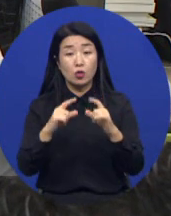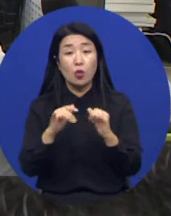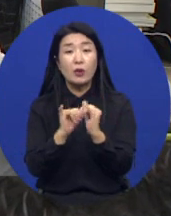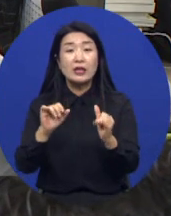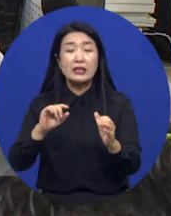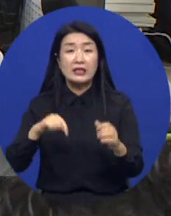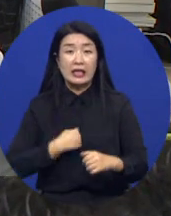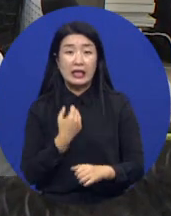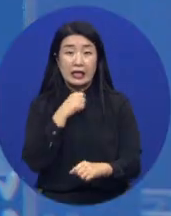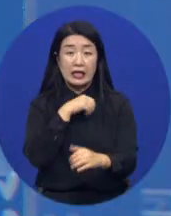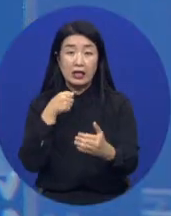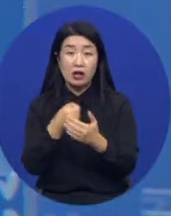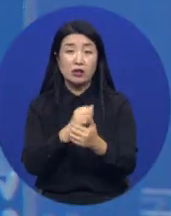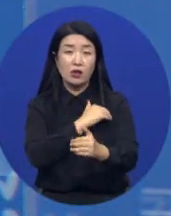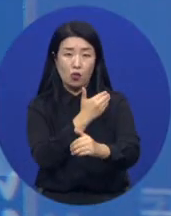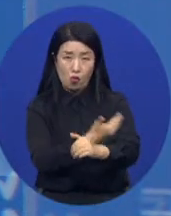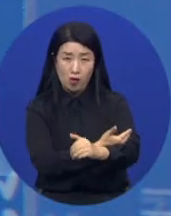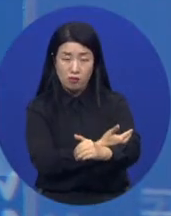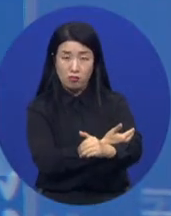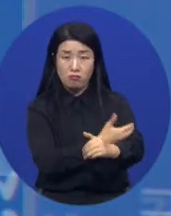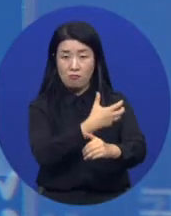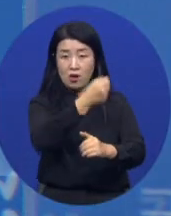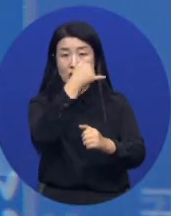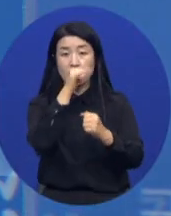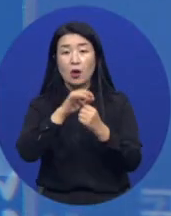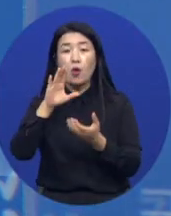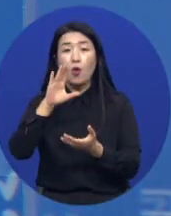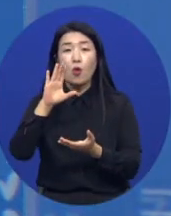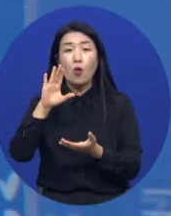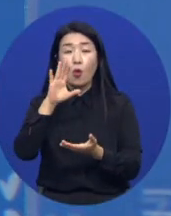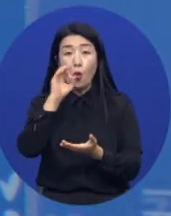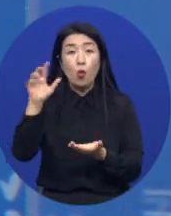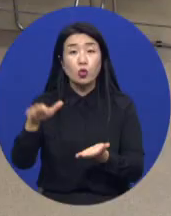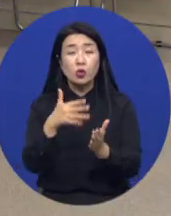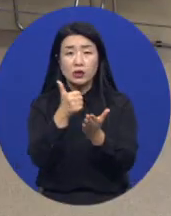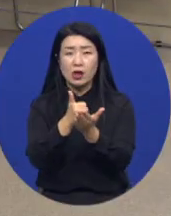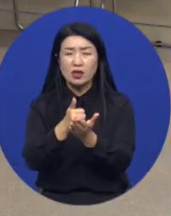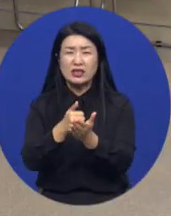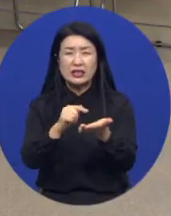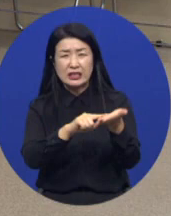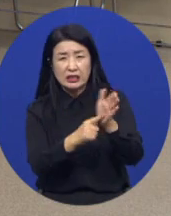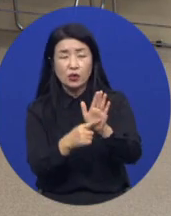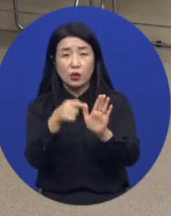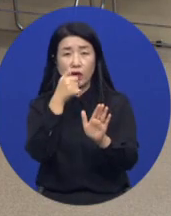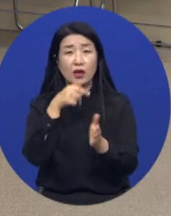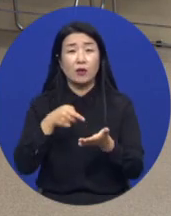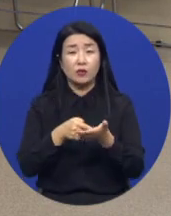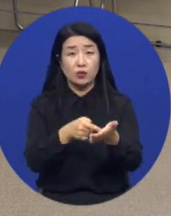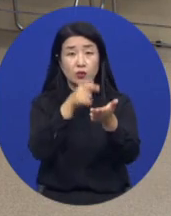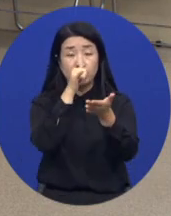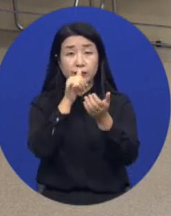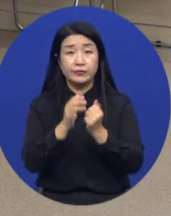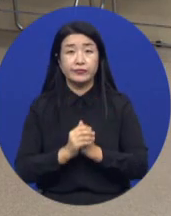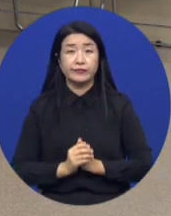자기 결정권을 약속한 오영훈 지사가 즉시 공개 검증을 요구하라고 주장했습니다